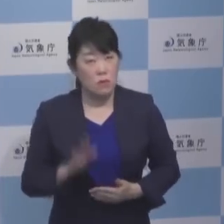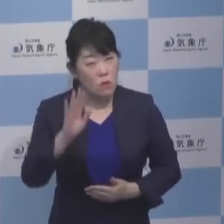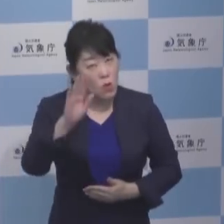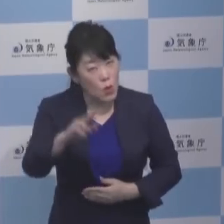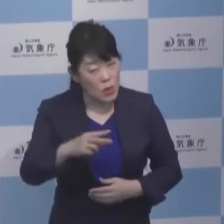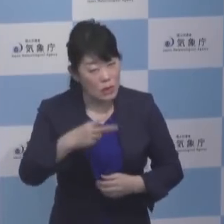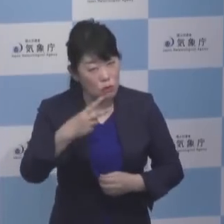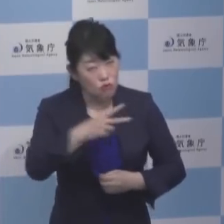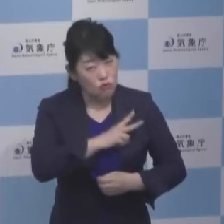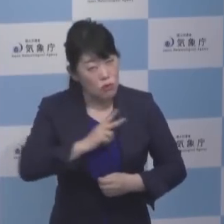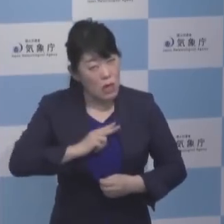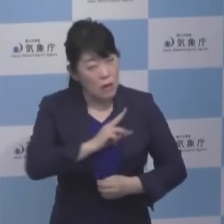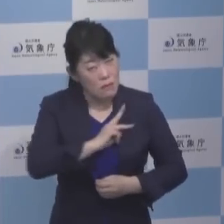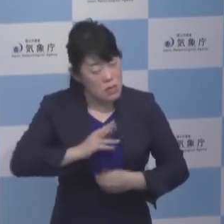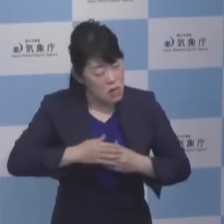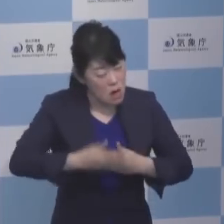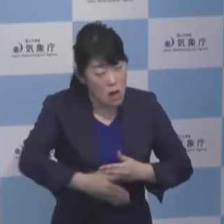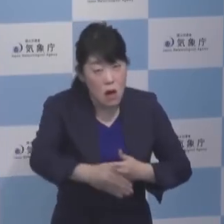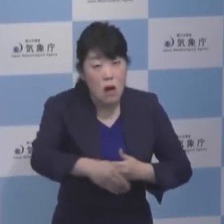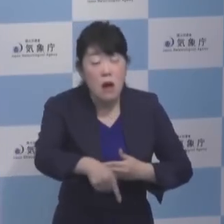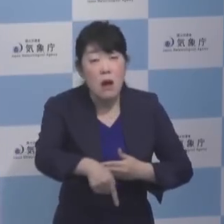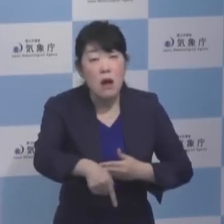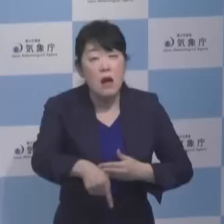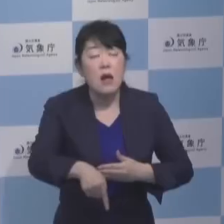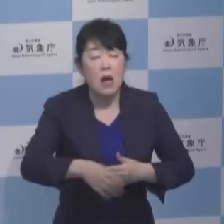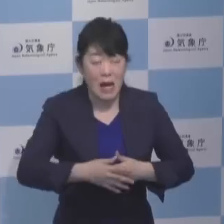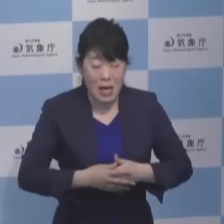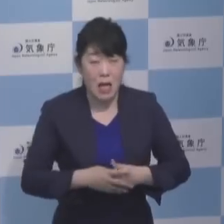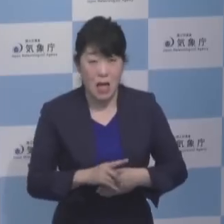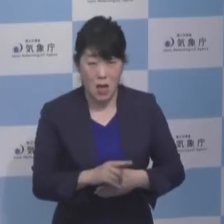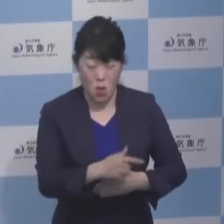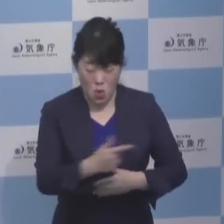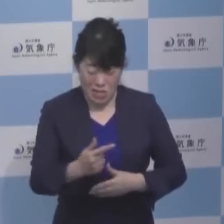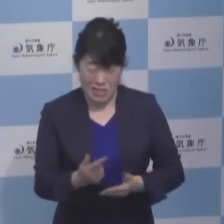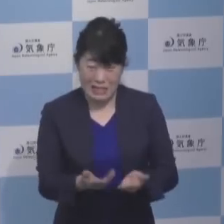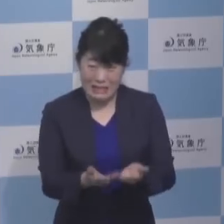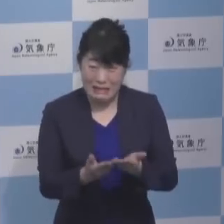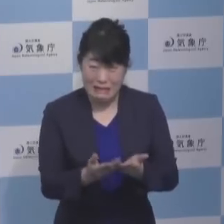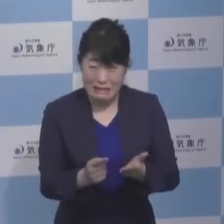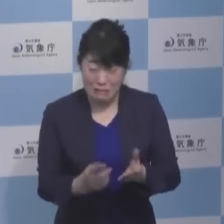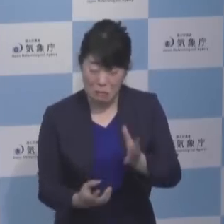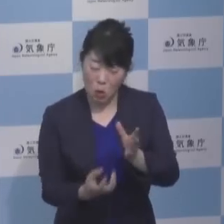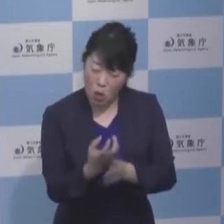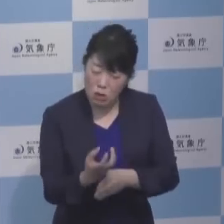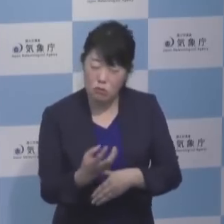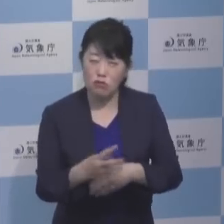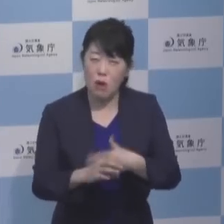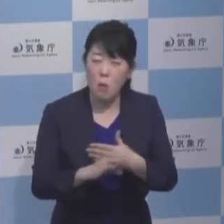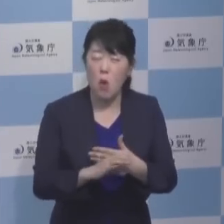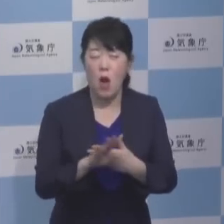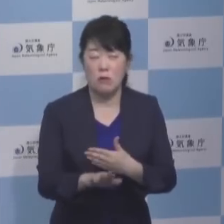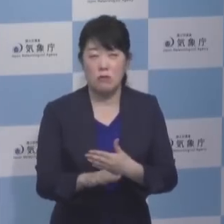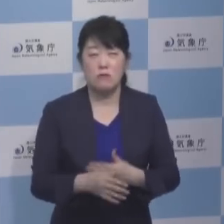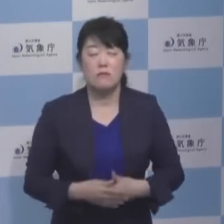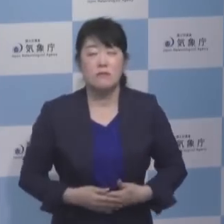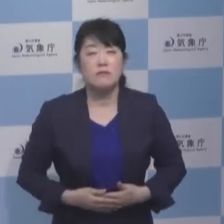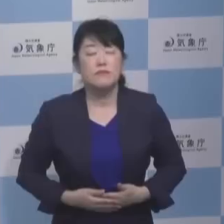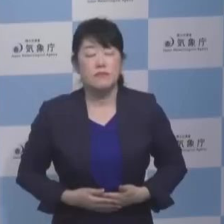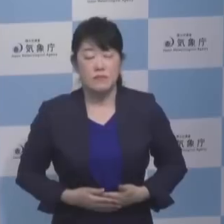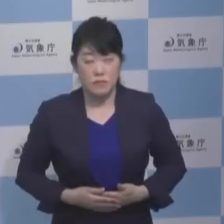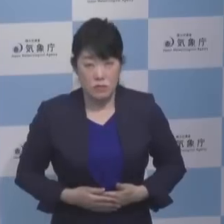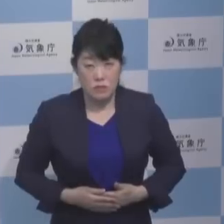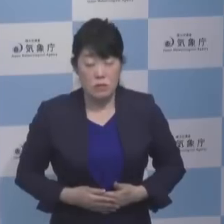度は規模の大きな地震が発生することが多くあります。またこの地域